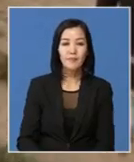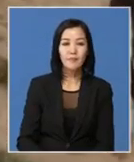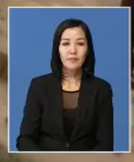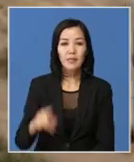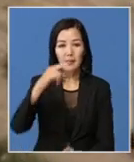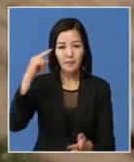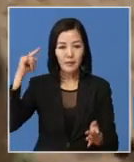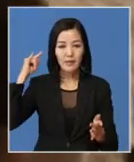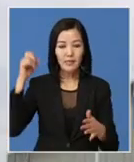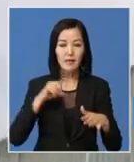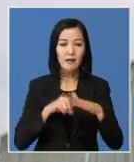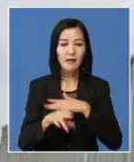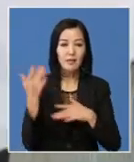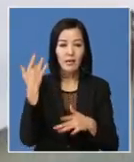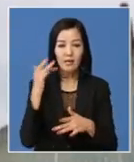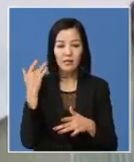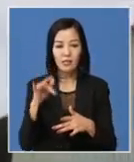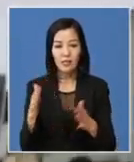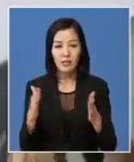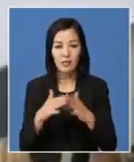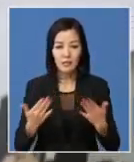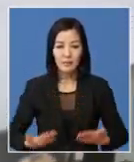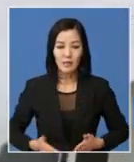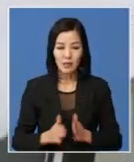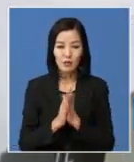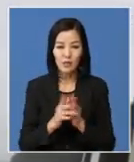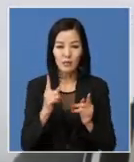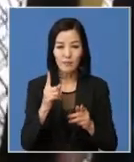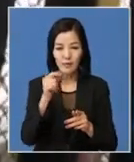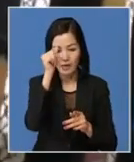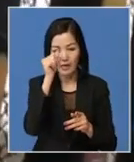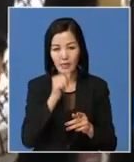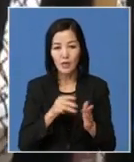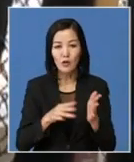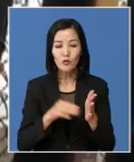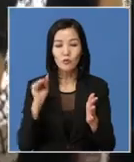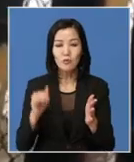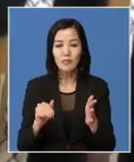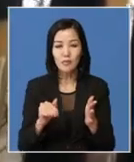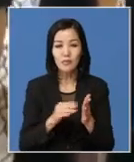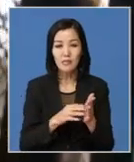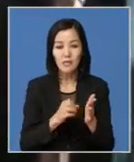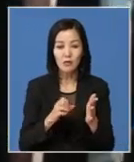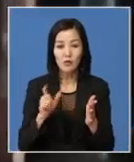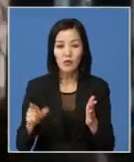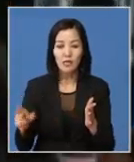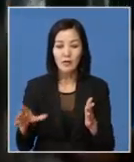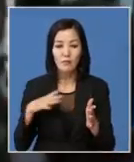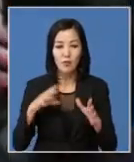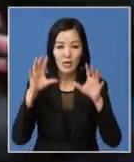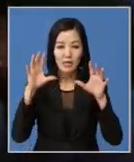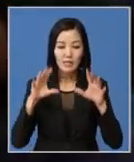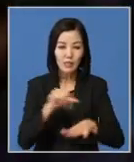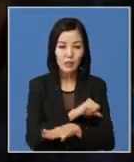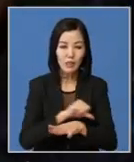Мексикалық мигранттар ақштан саяси баспана сұрады. Соңғы бір айда босқындар саны 3800-ге жеткен. Оларға заңгерлер шекара заңын